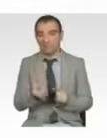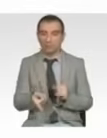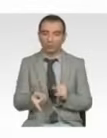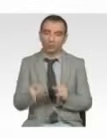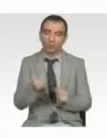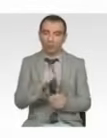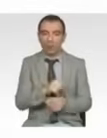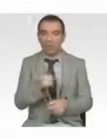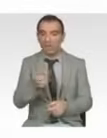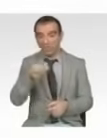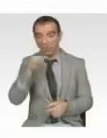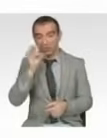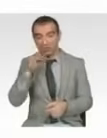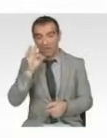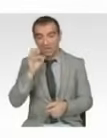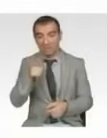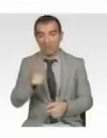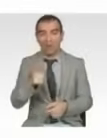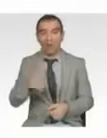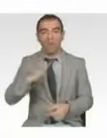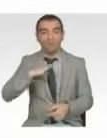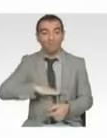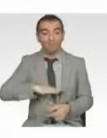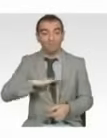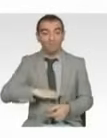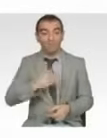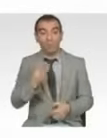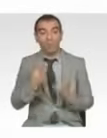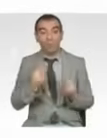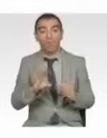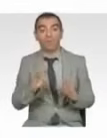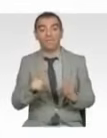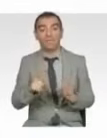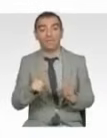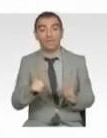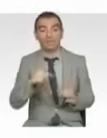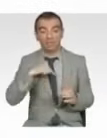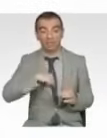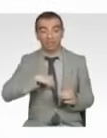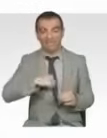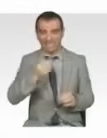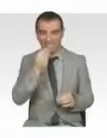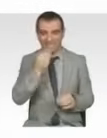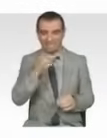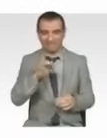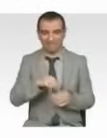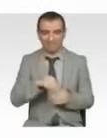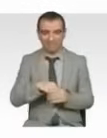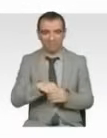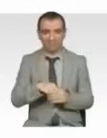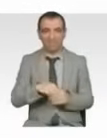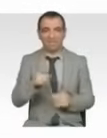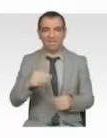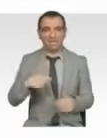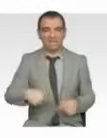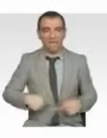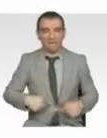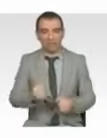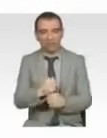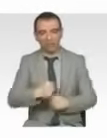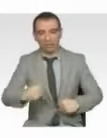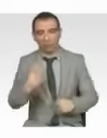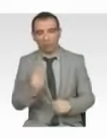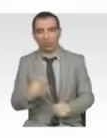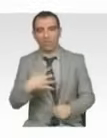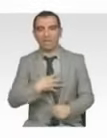sonra eğer içersek o hazım olmadık, hazım olmuyor ya yediğinizde, işte gaz oluyor, karnınız şişiyor ya da